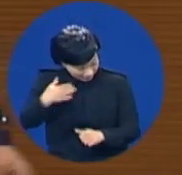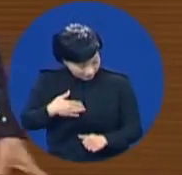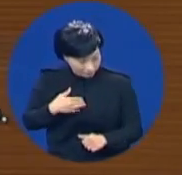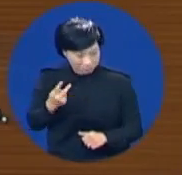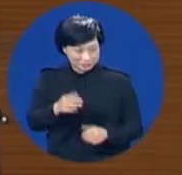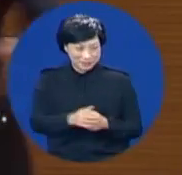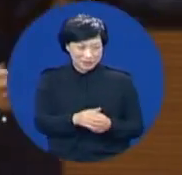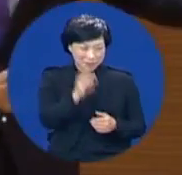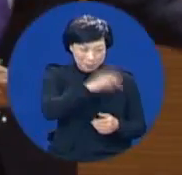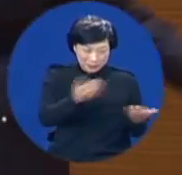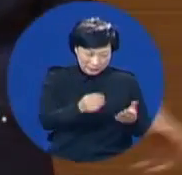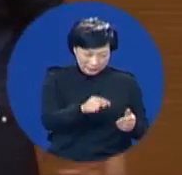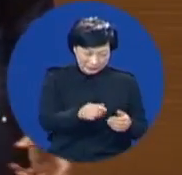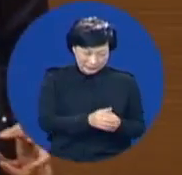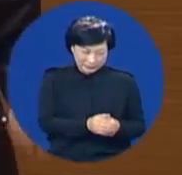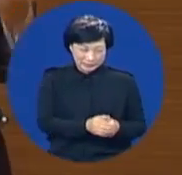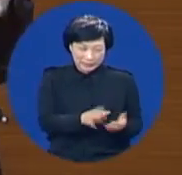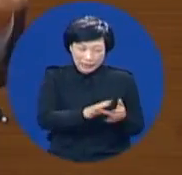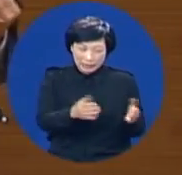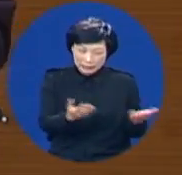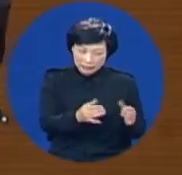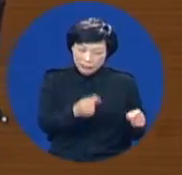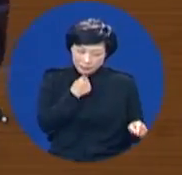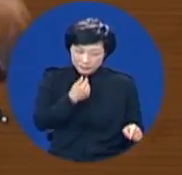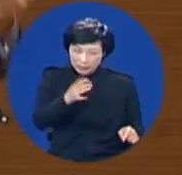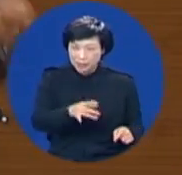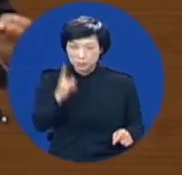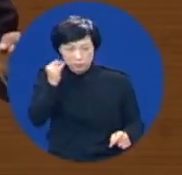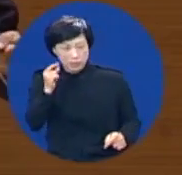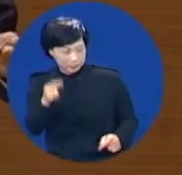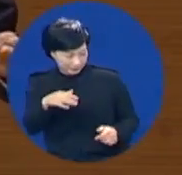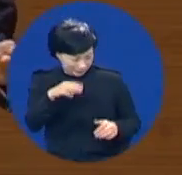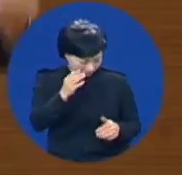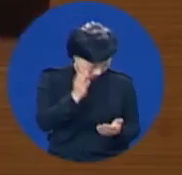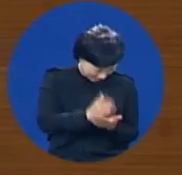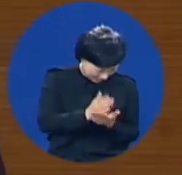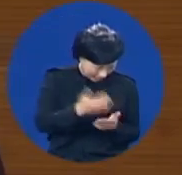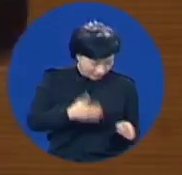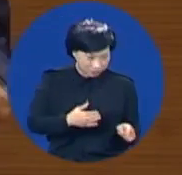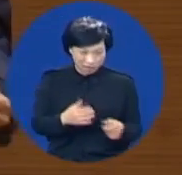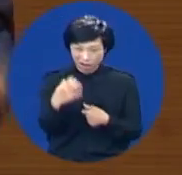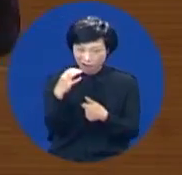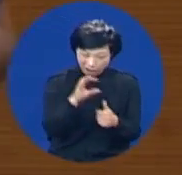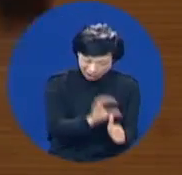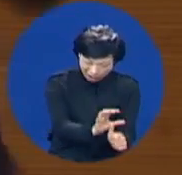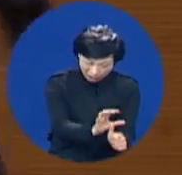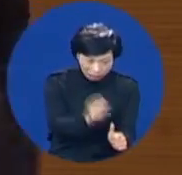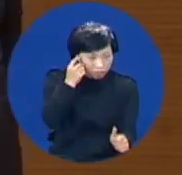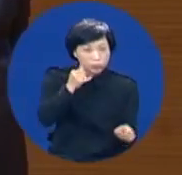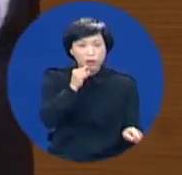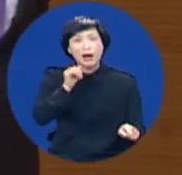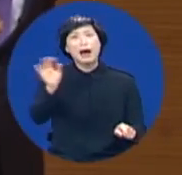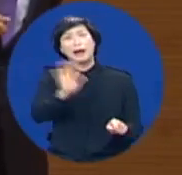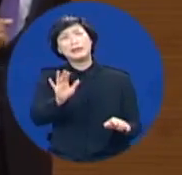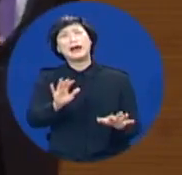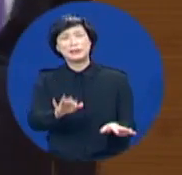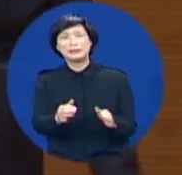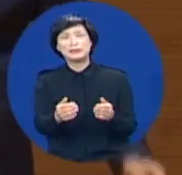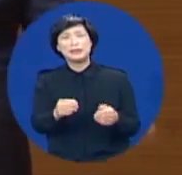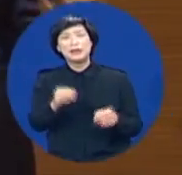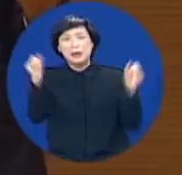싶은데 그것만 안 된다? 결박하고 구박하는 줄 알아. 아니야, 망할 짓을 막아주는 사랑이라 이